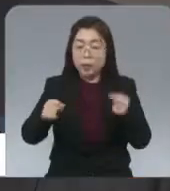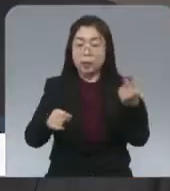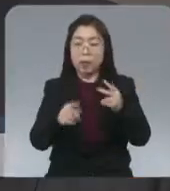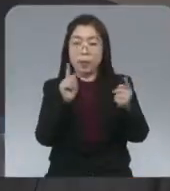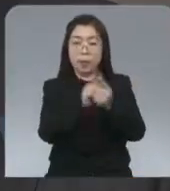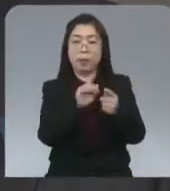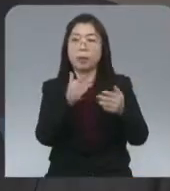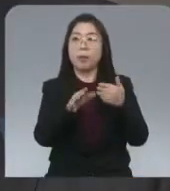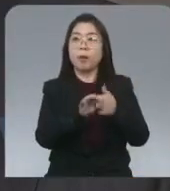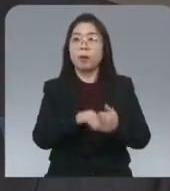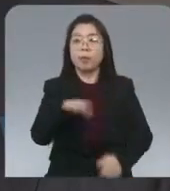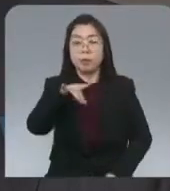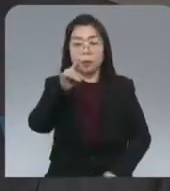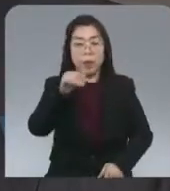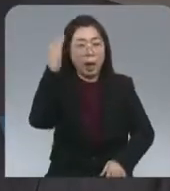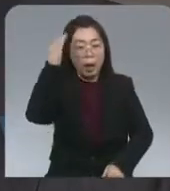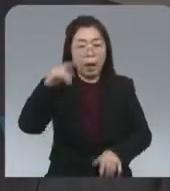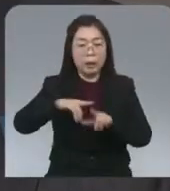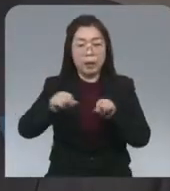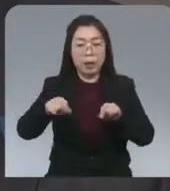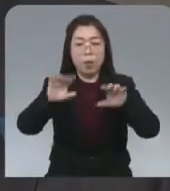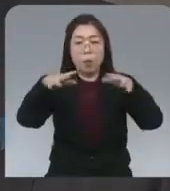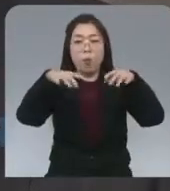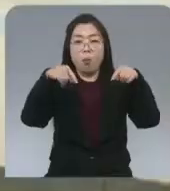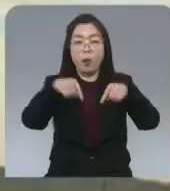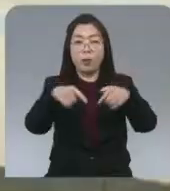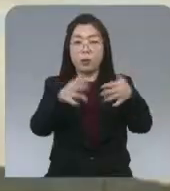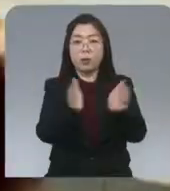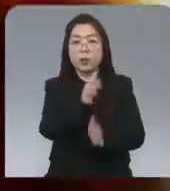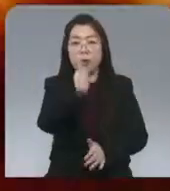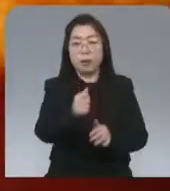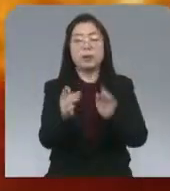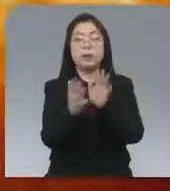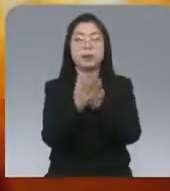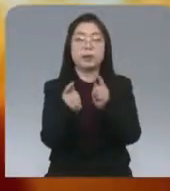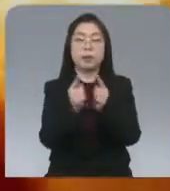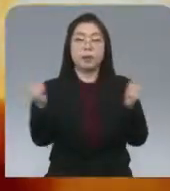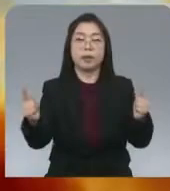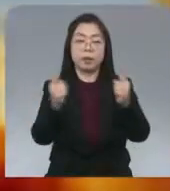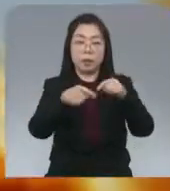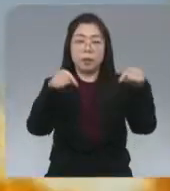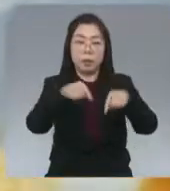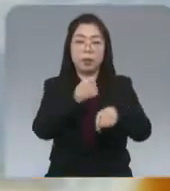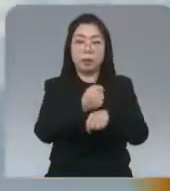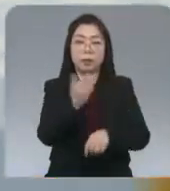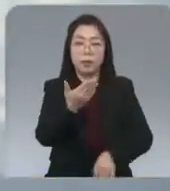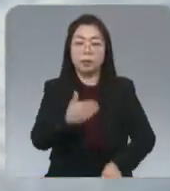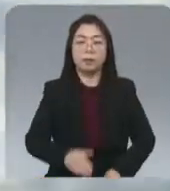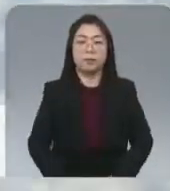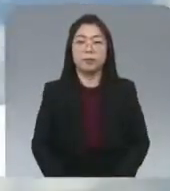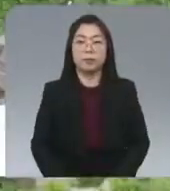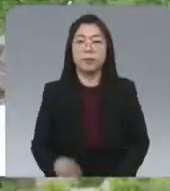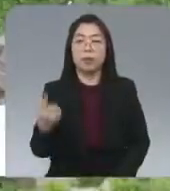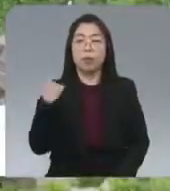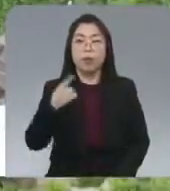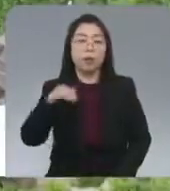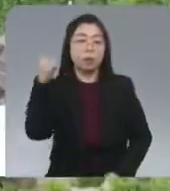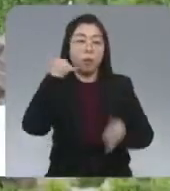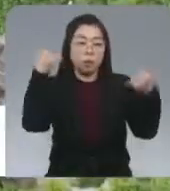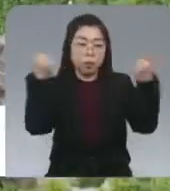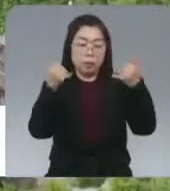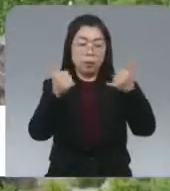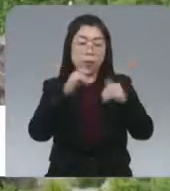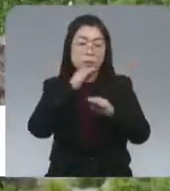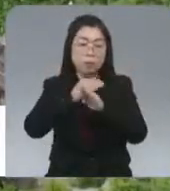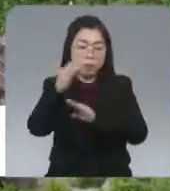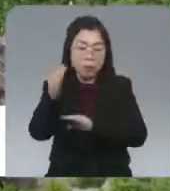trong tháng 3 và tư nhưng hội nghị 3 bên ngoài trưởng hàng Mỹ dự kiến sẽ có cuộc họp song phương dư luận cũng quan tâm tới khả năng